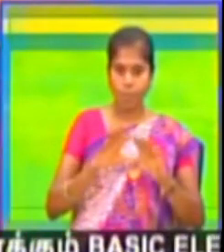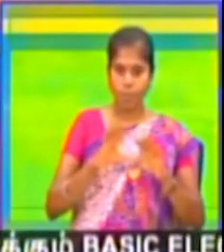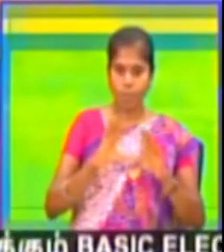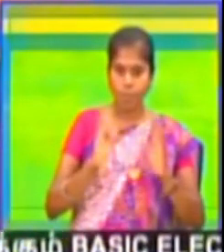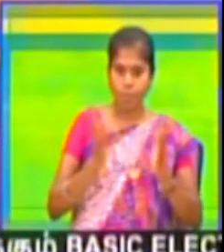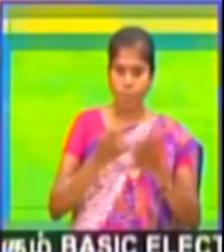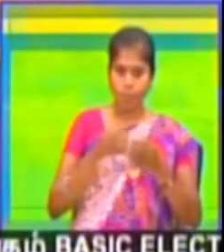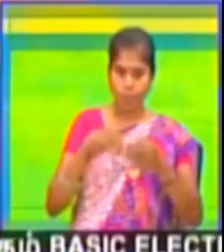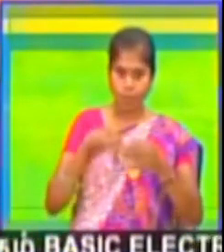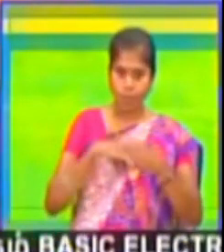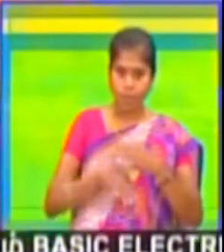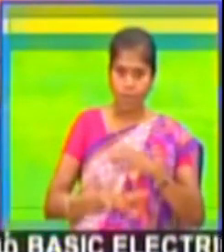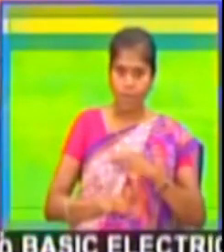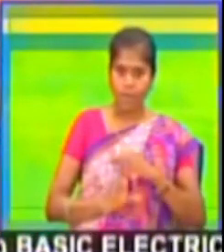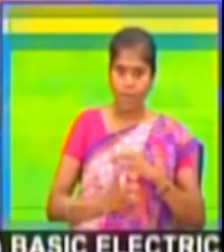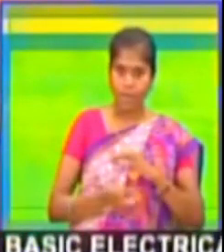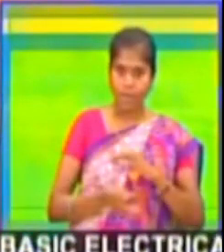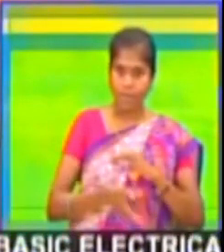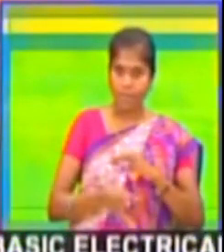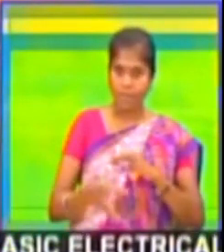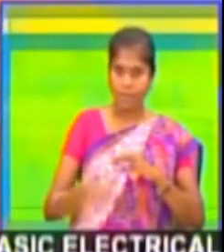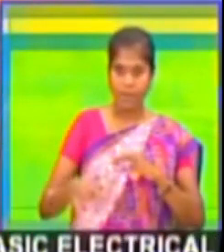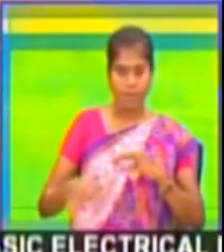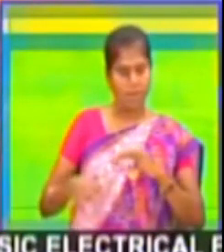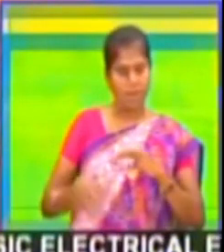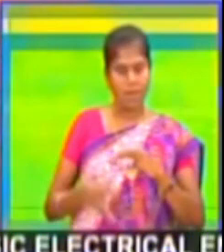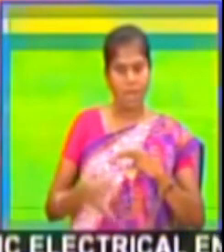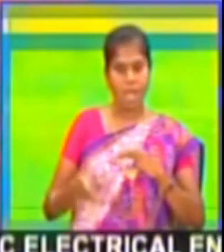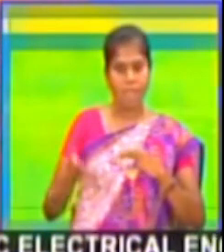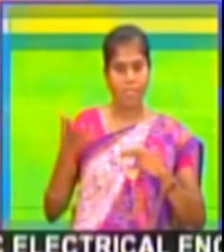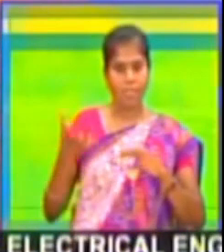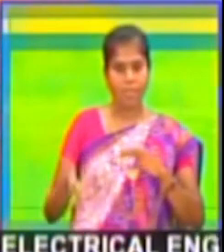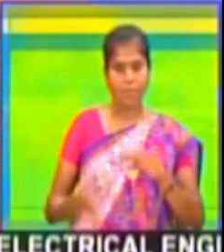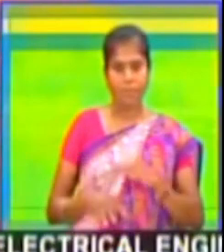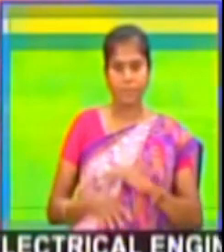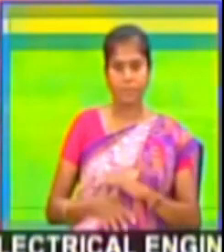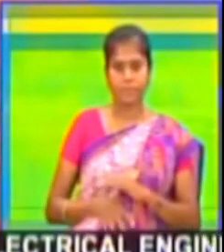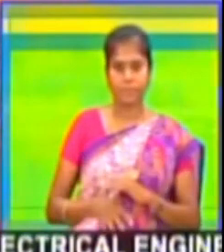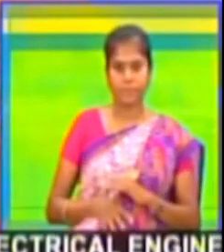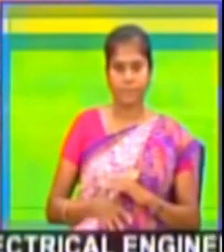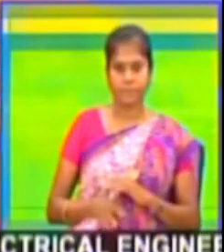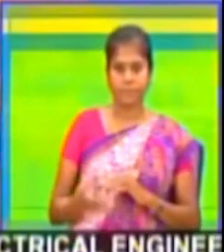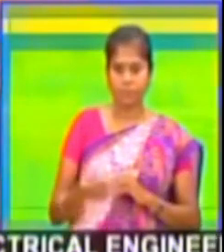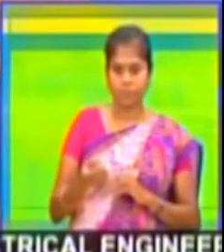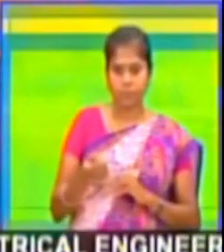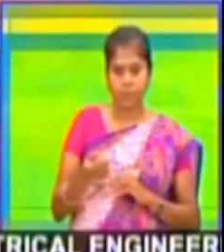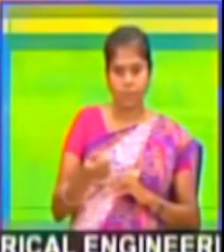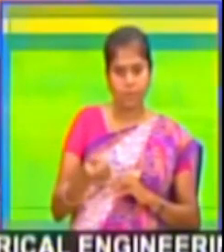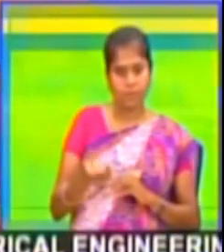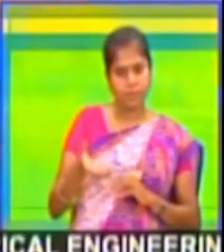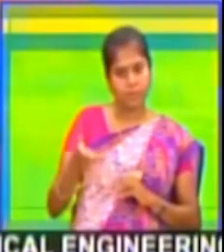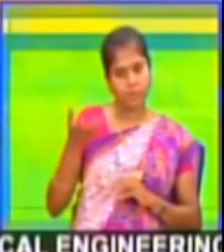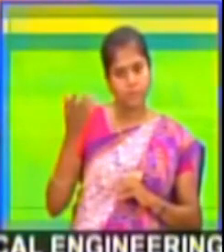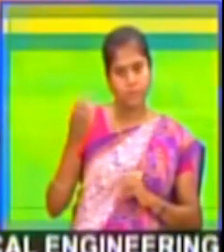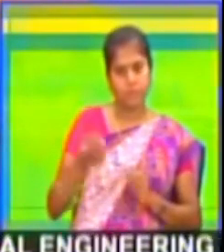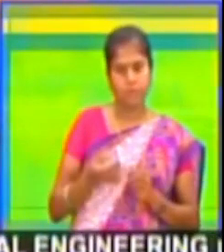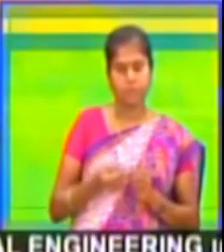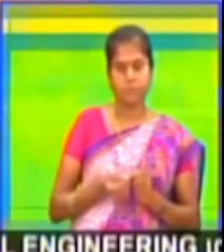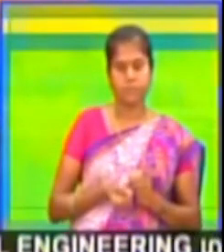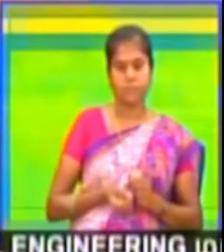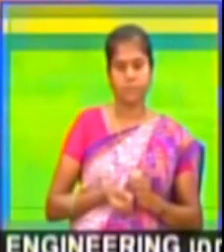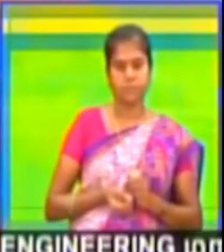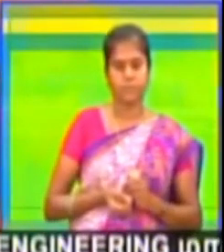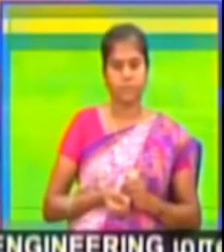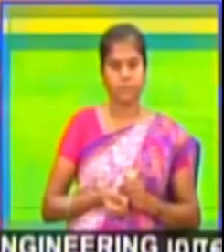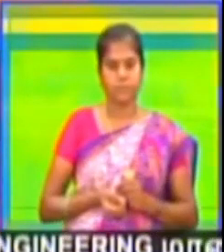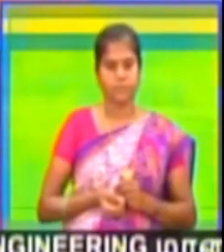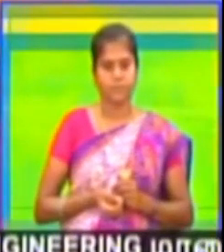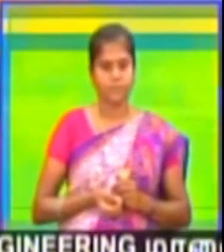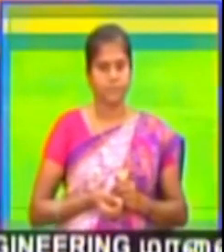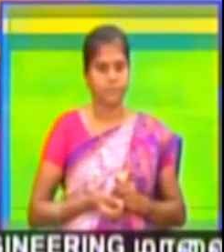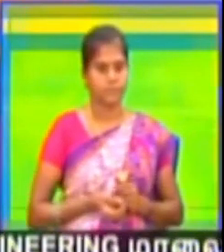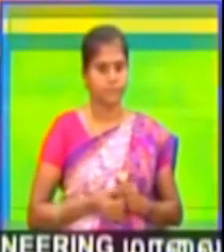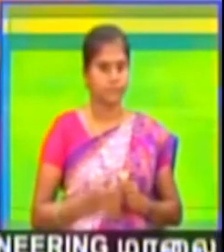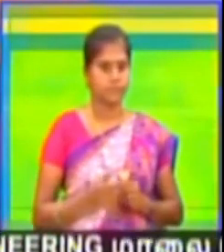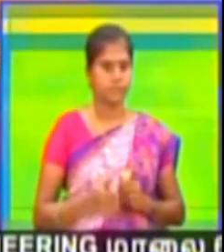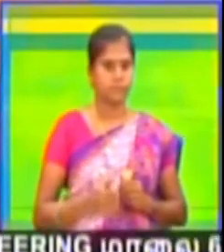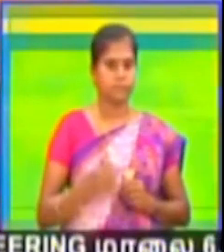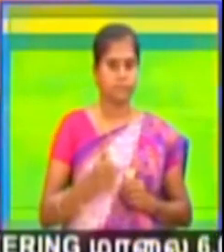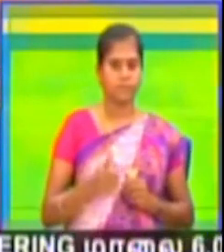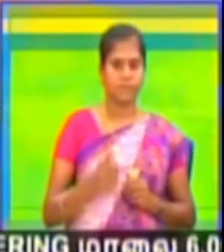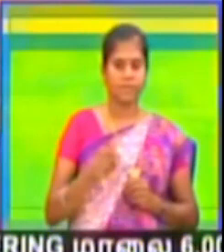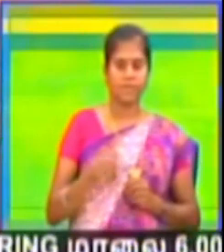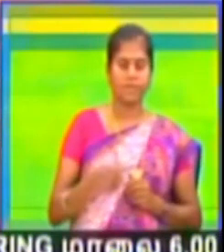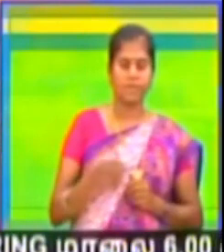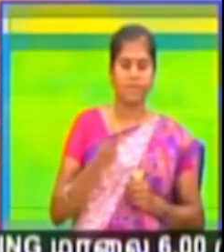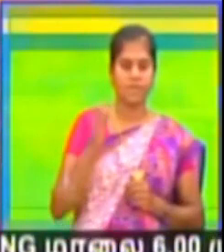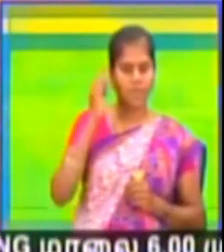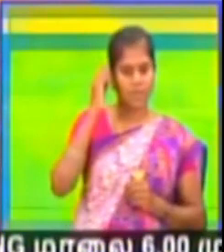தான் பொருளாதாரத்தில் அதிக முக்கியத்துவம் வாய்ந்த பகுதியாக கருதப்படுதுன்னு நம்ம பார்த்தோம். இங்கே நிலக்கரி, இரும்பு, தாமிரம்